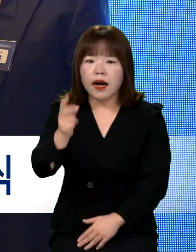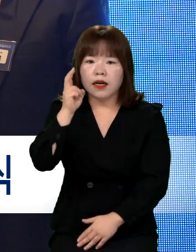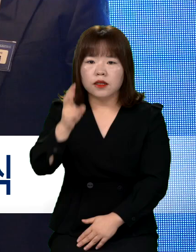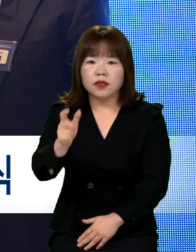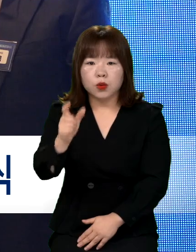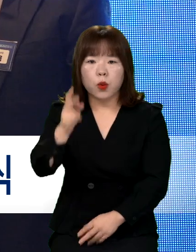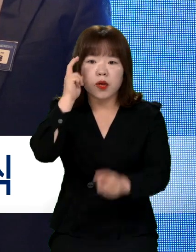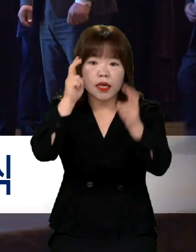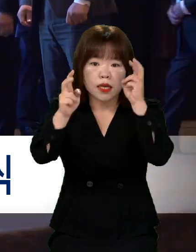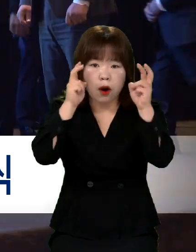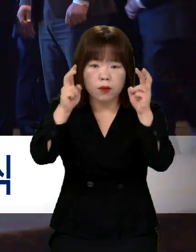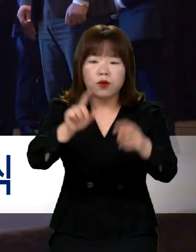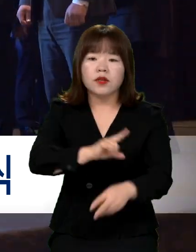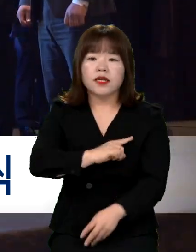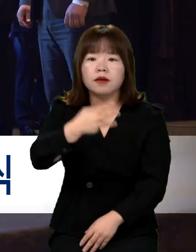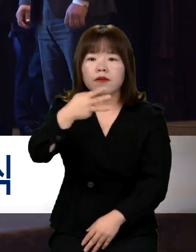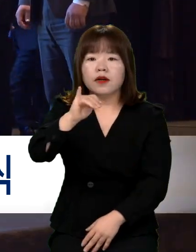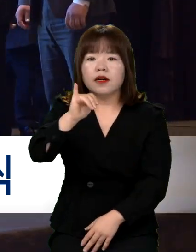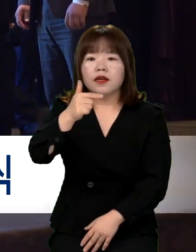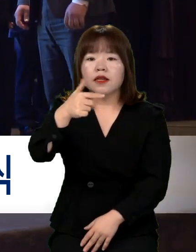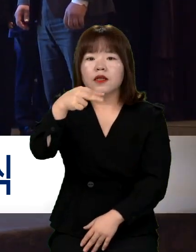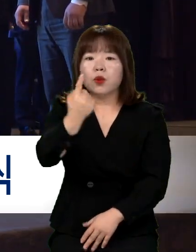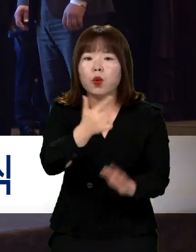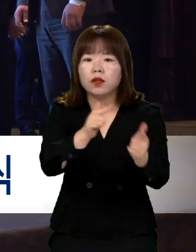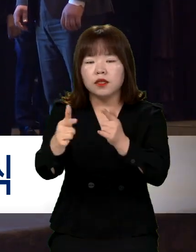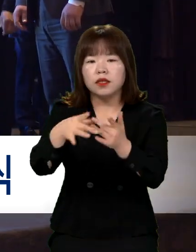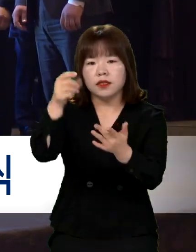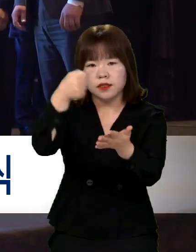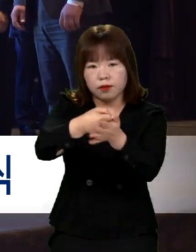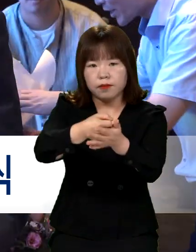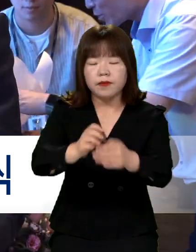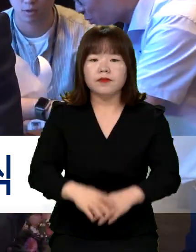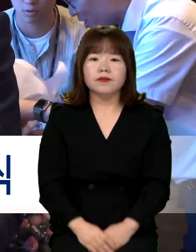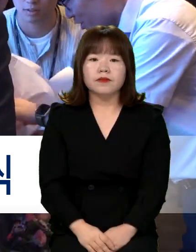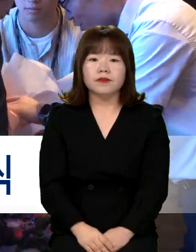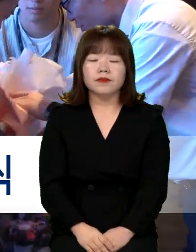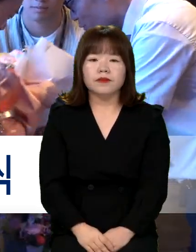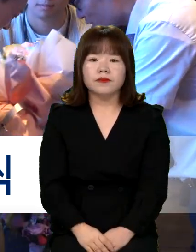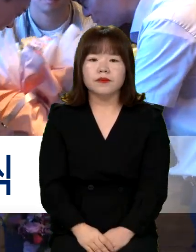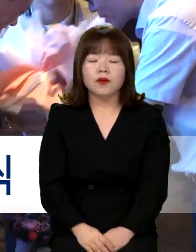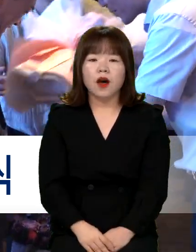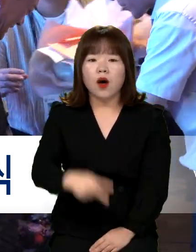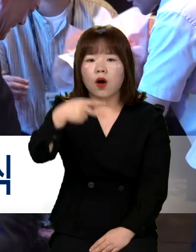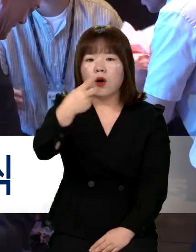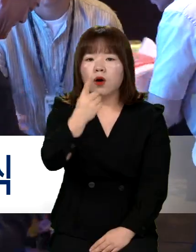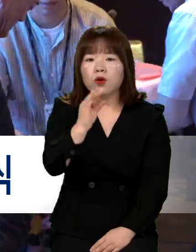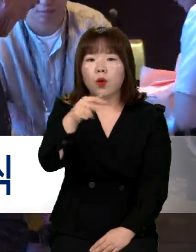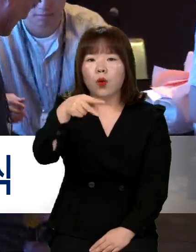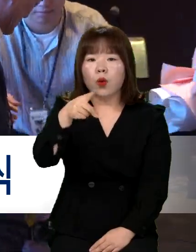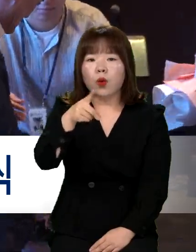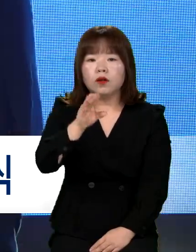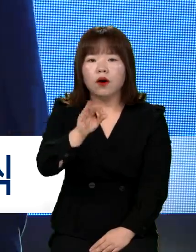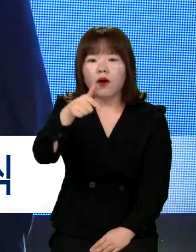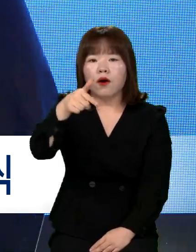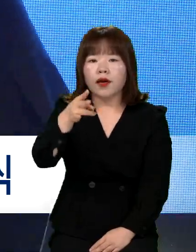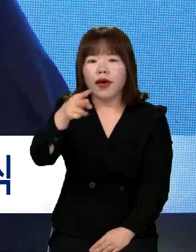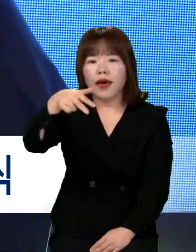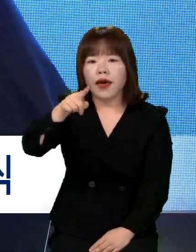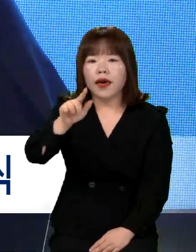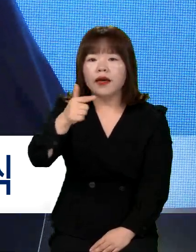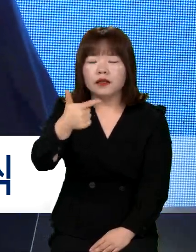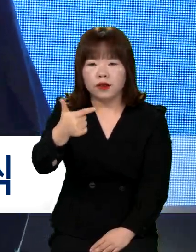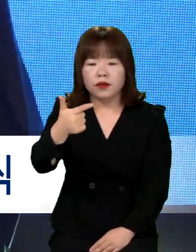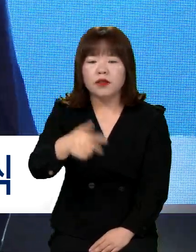유망 강소기업으로는 주식회사 린도, 주식회사 B&K가 지정됐습니다. 또 동성계전